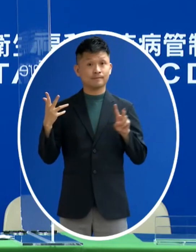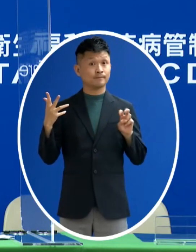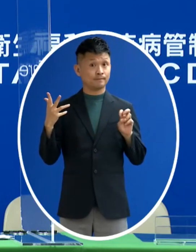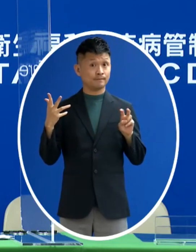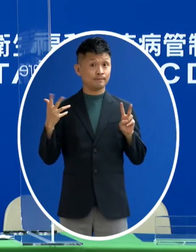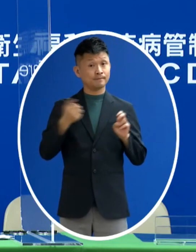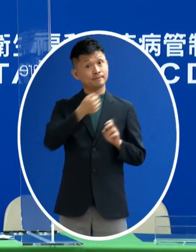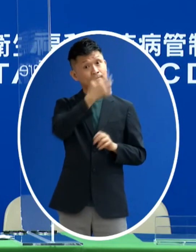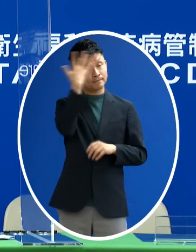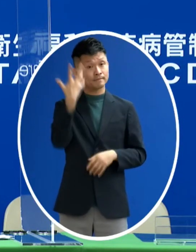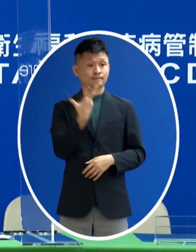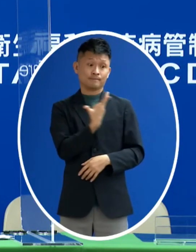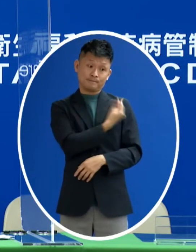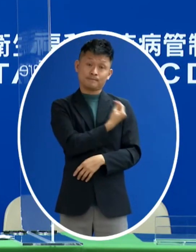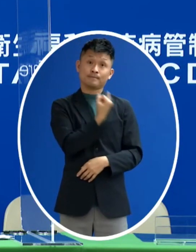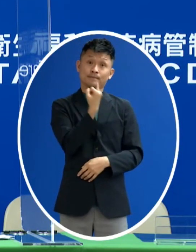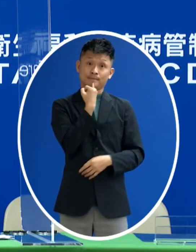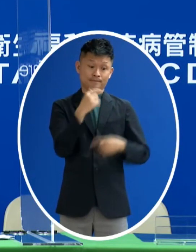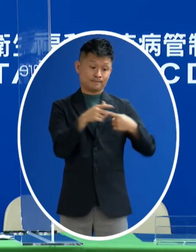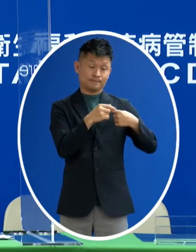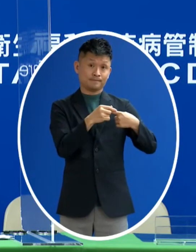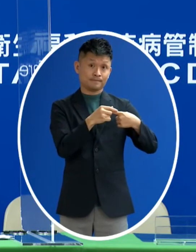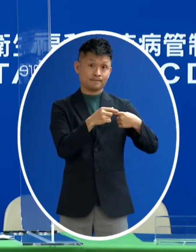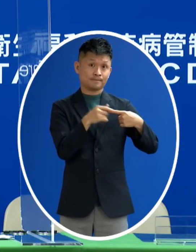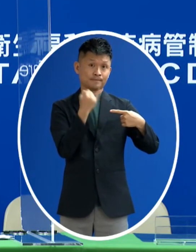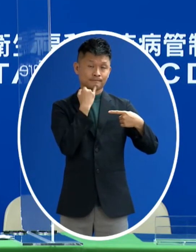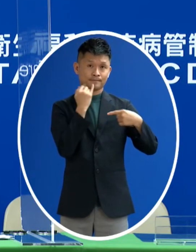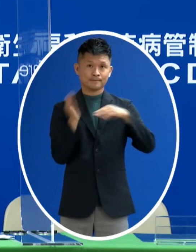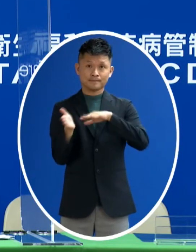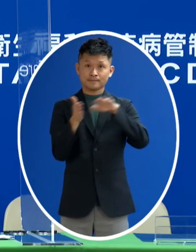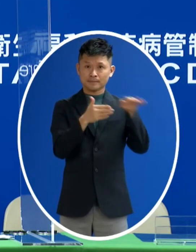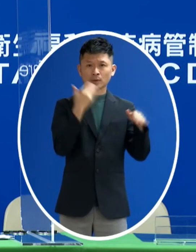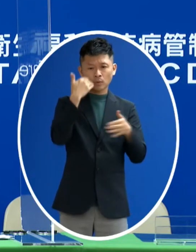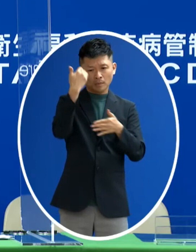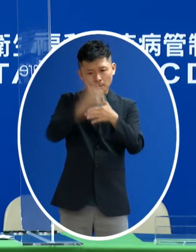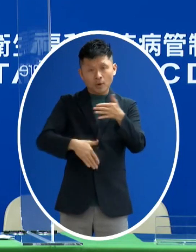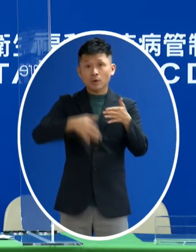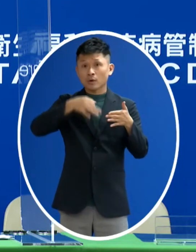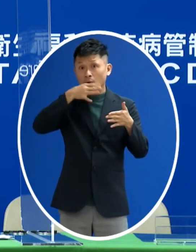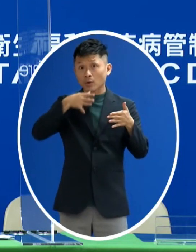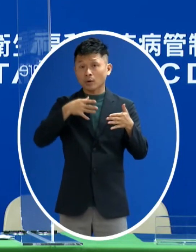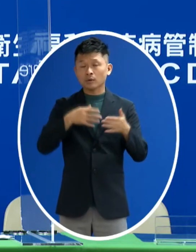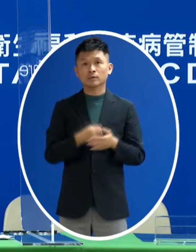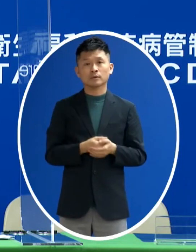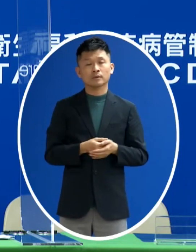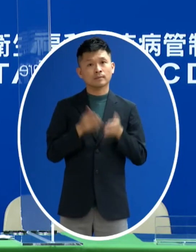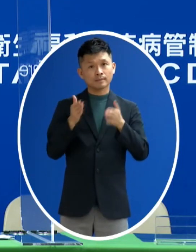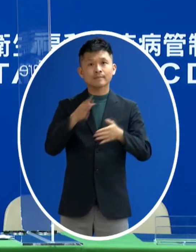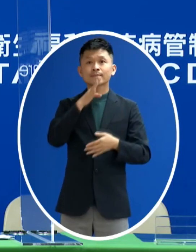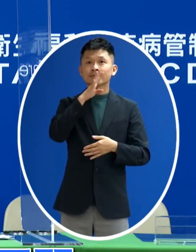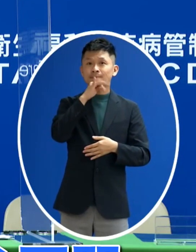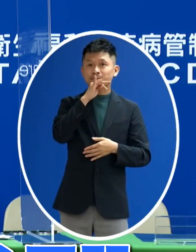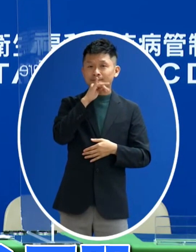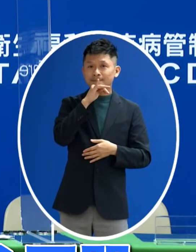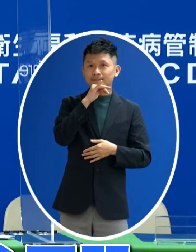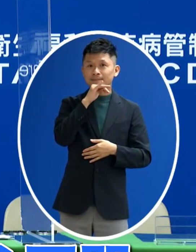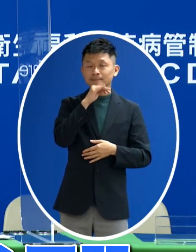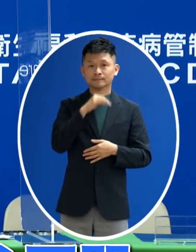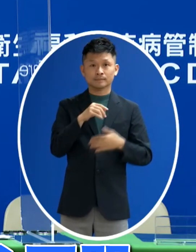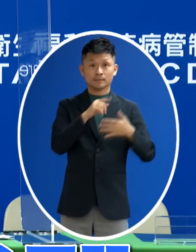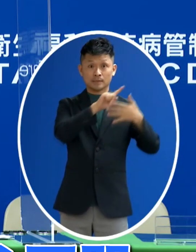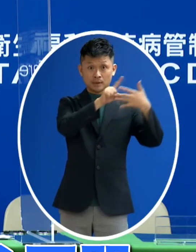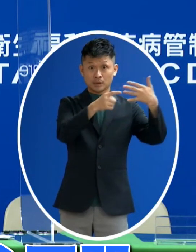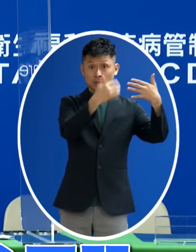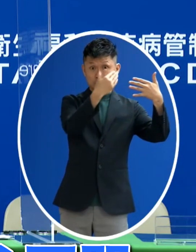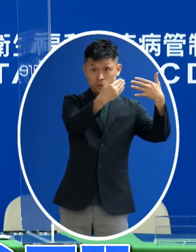18到22岁，这个都是打这个第一剂。那另外如果有多剩下的话，我们就会一一年龄层，就从第九